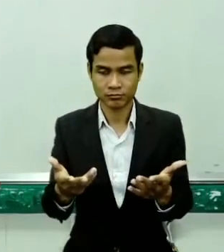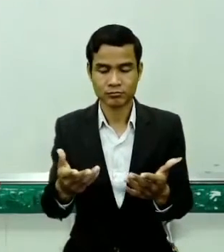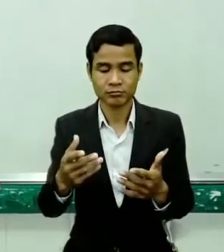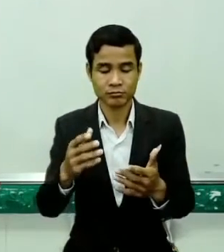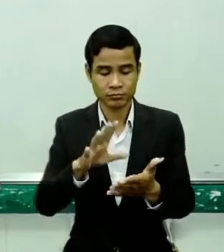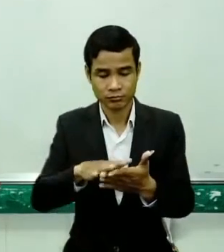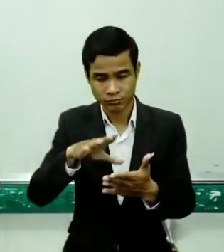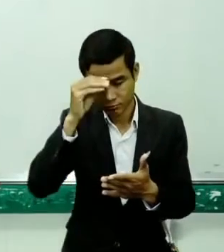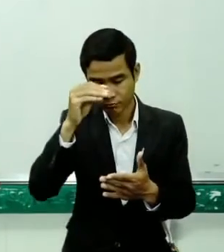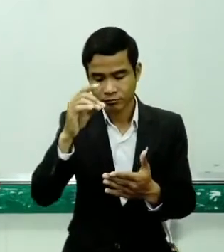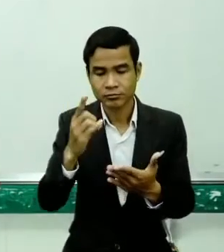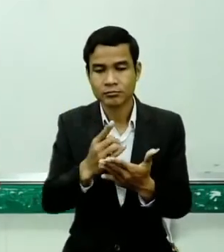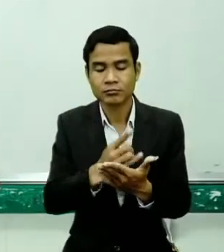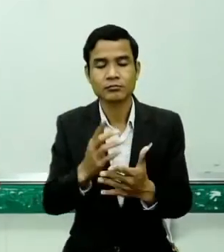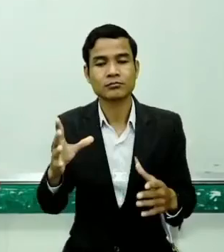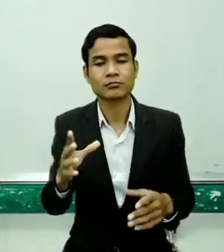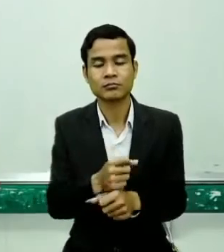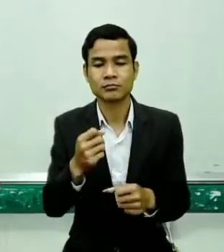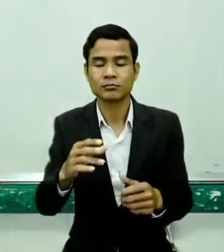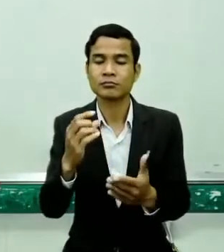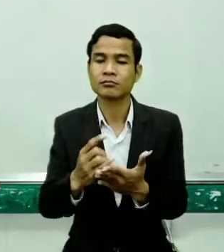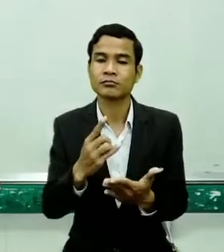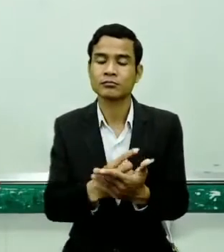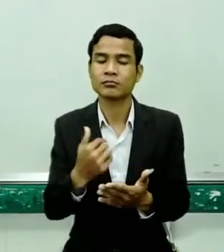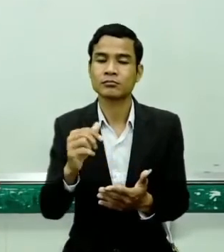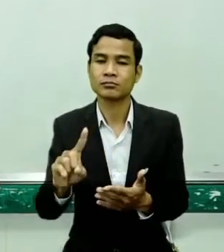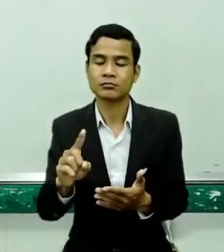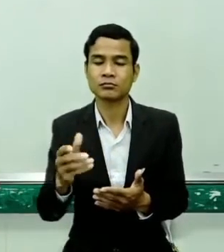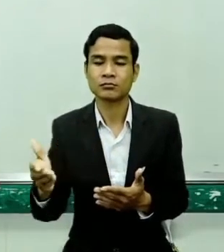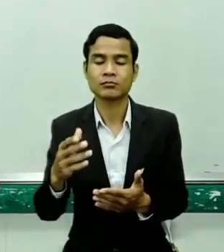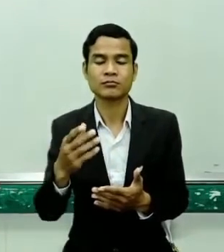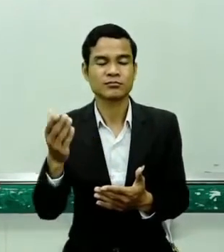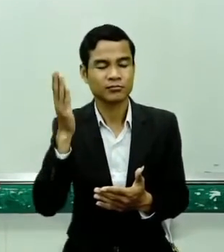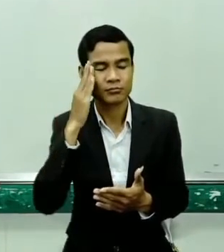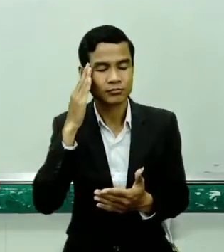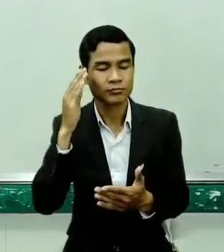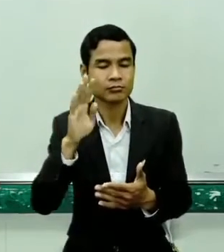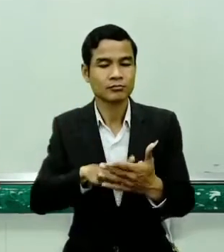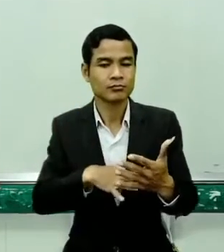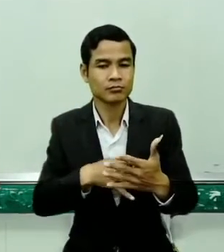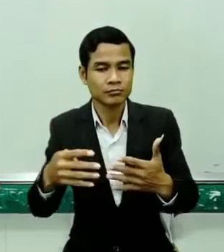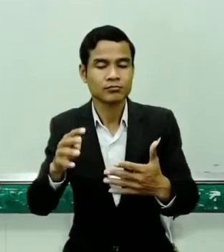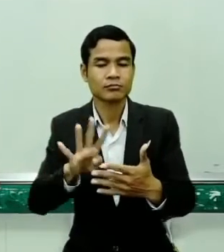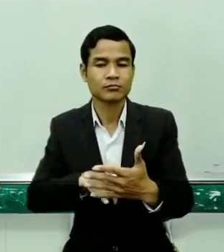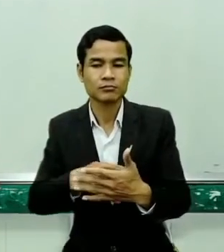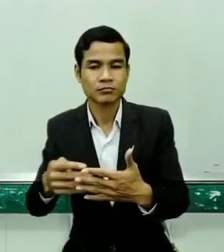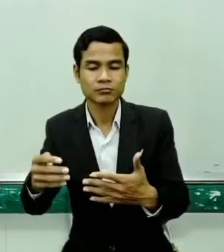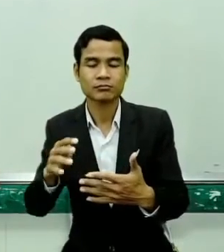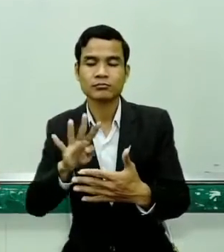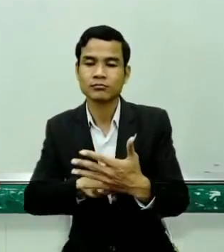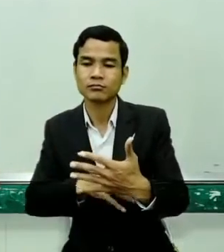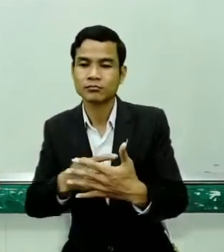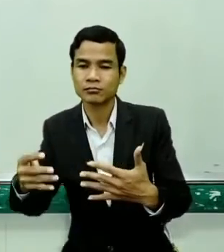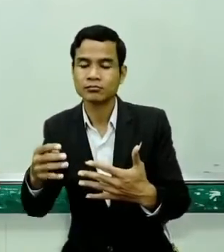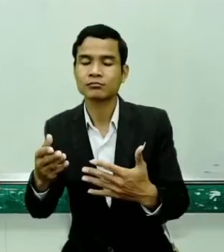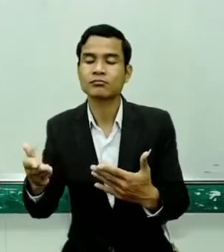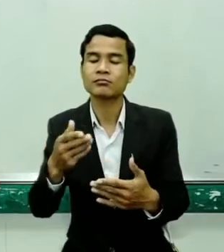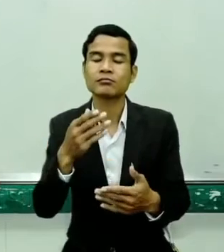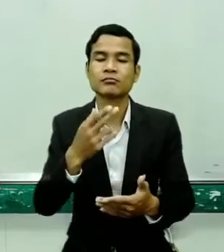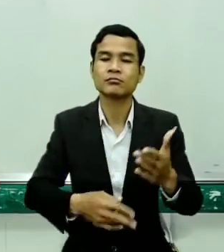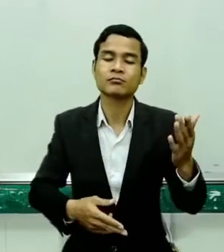dưỡng sạc xa mê riêng dưỡng cho bấy nâng mê riêng tìm mùi chà hai con có thuộc lưu đá đã phan ca là hốt chắc phan ca cứ chìa